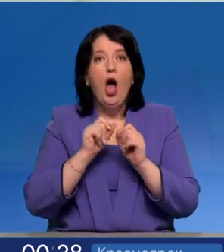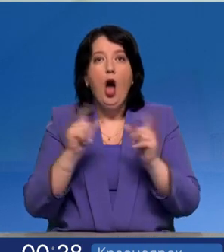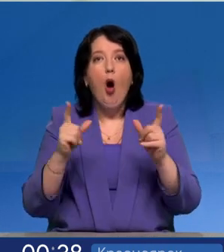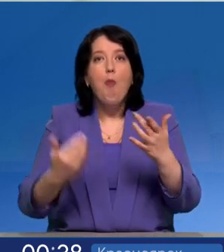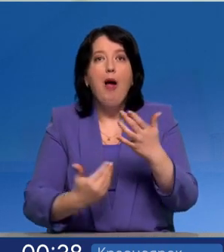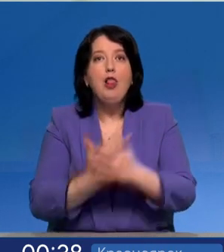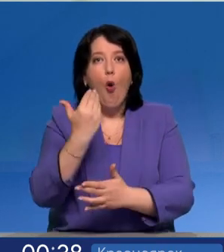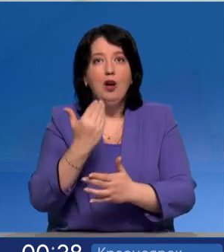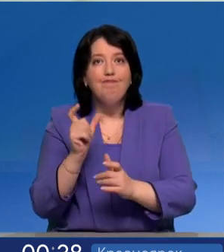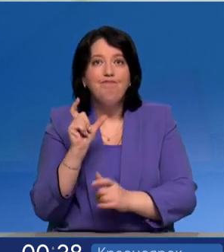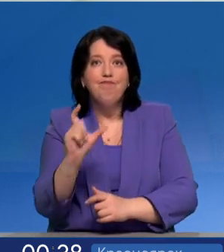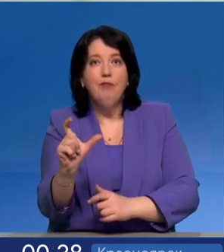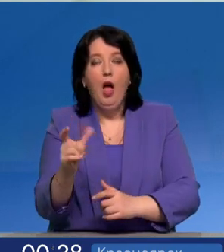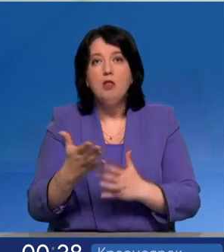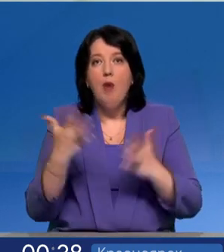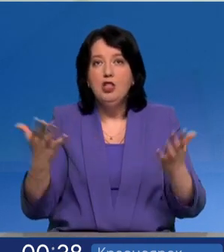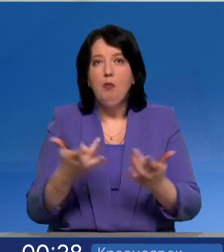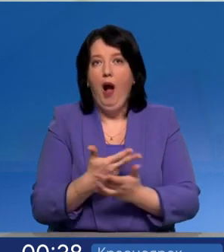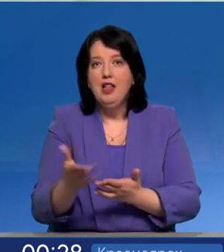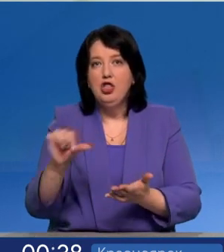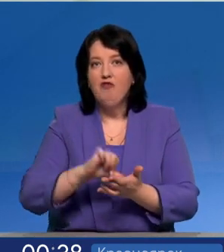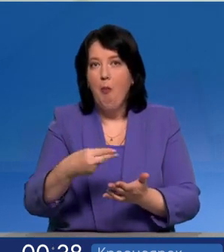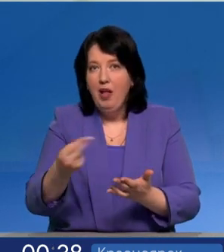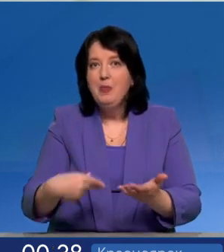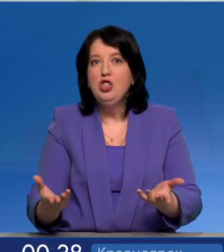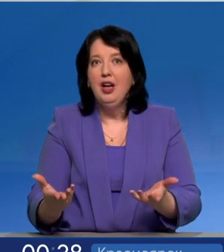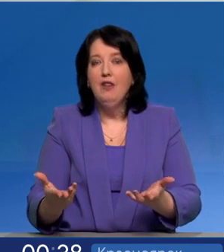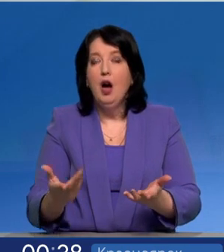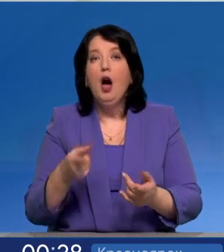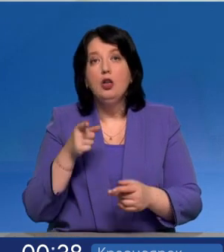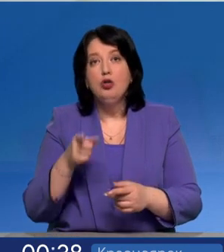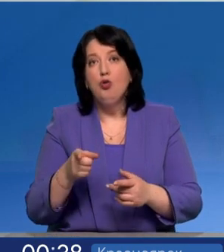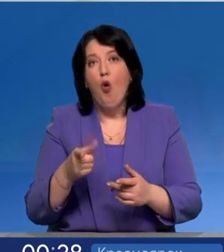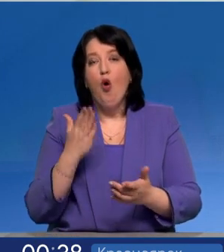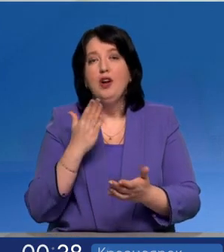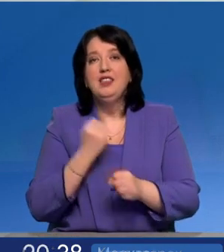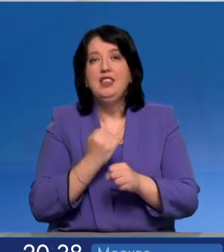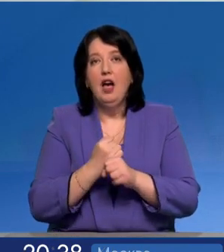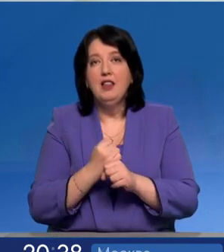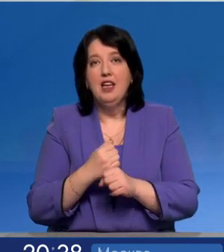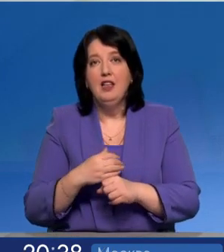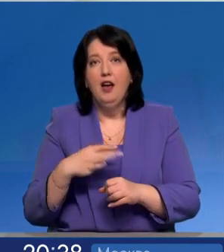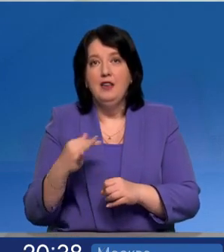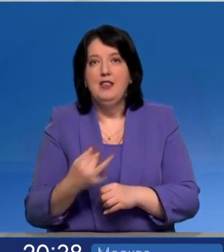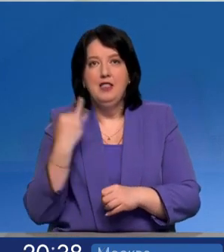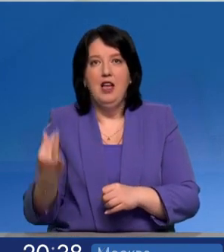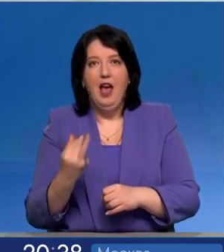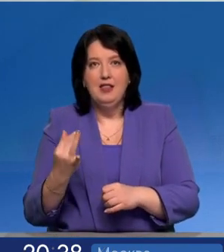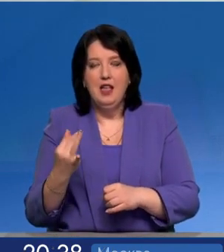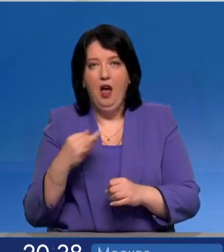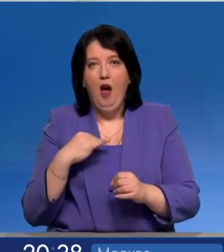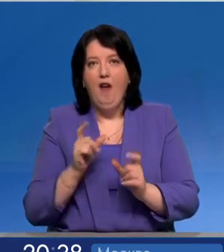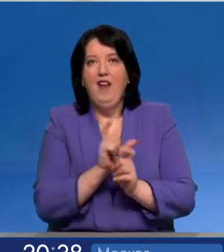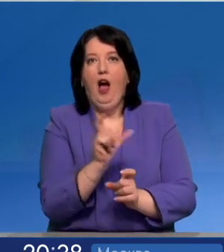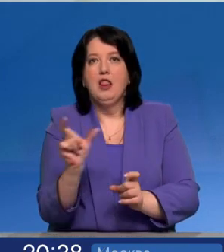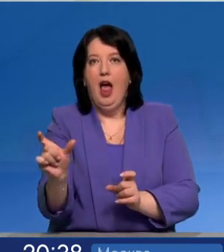интересует классный контент, который он делает, да? Ну, почему бы не монетизировать это там с точки зрения рекламы?